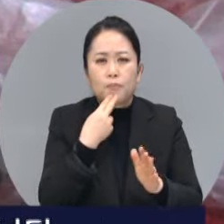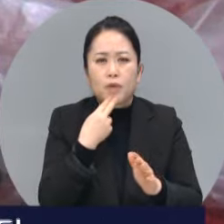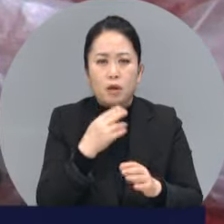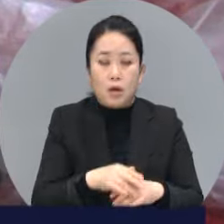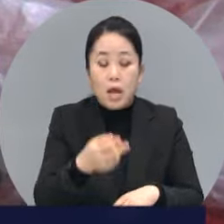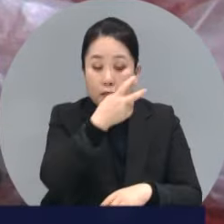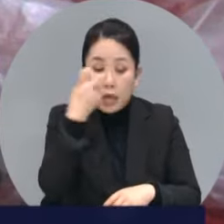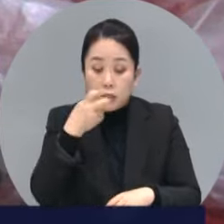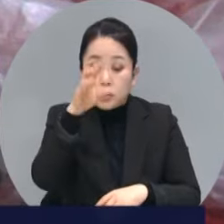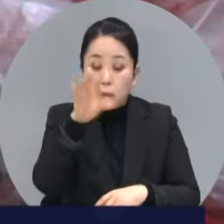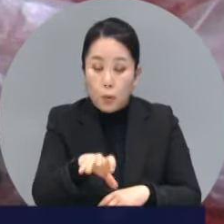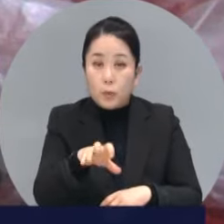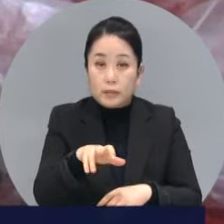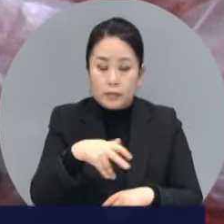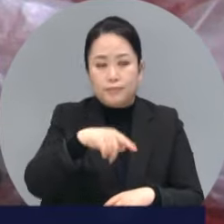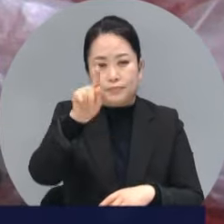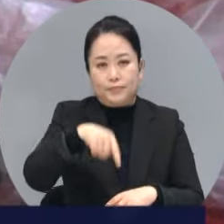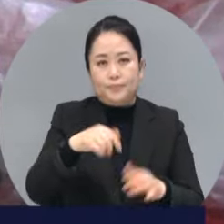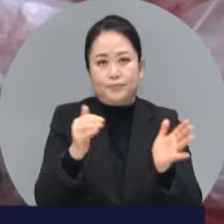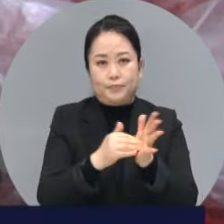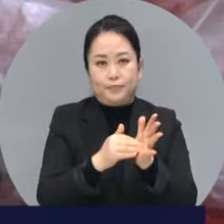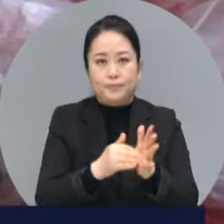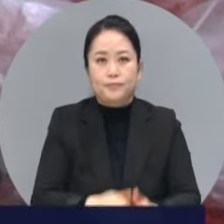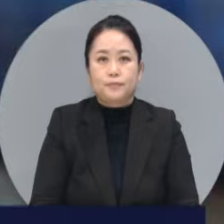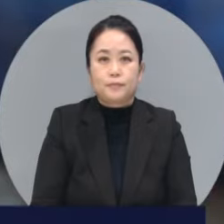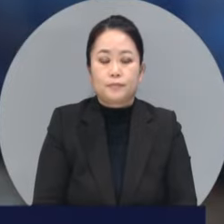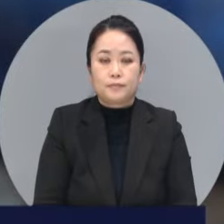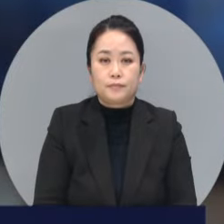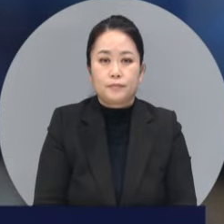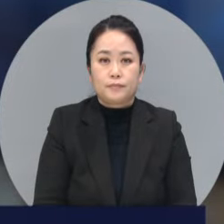현장을 정진명 기자가 다녀왔습니다.